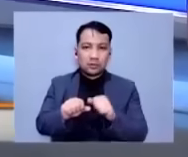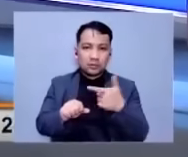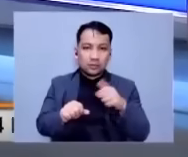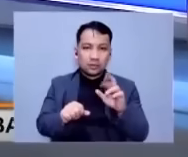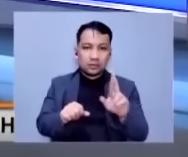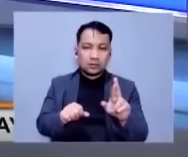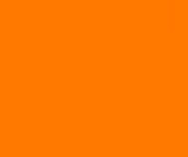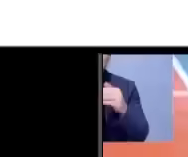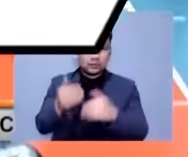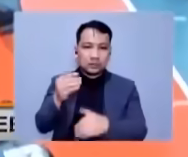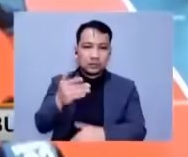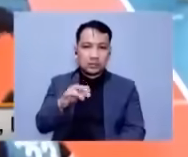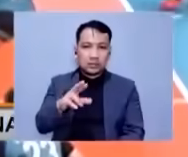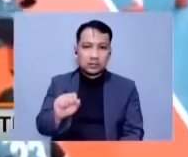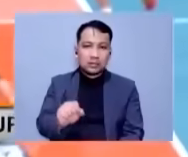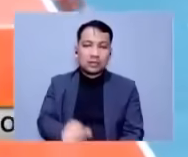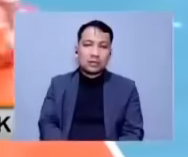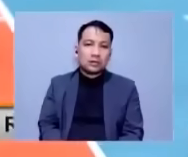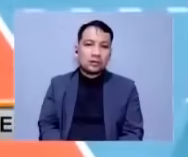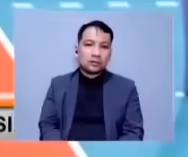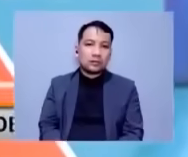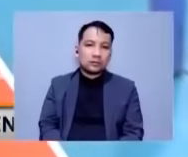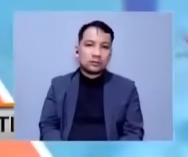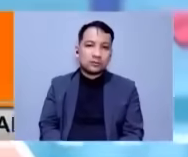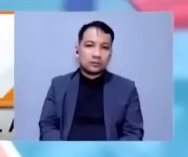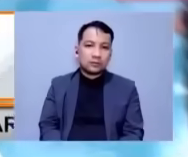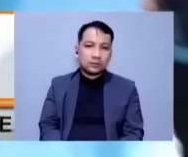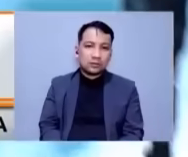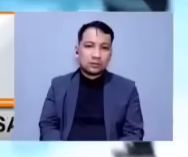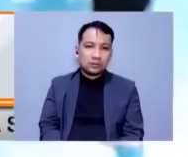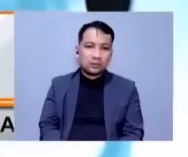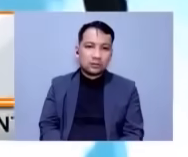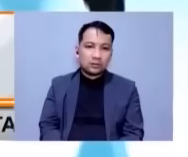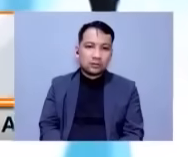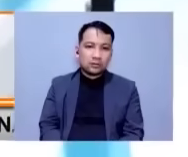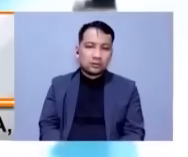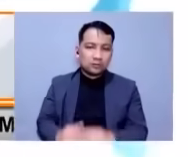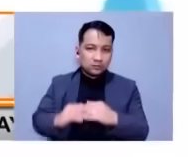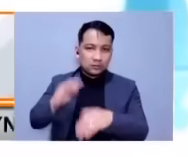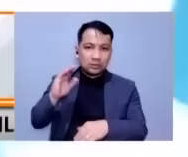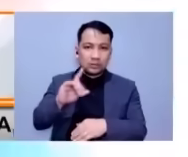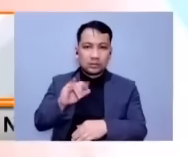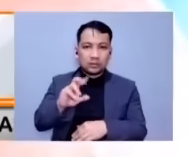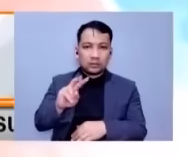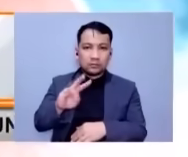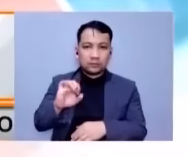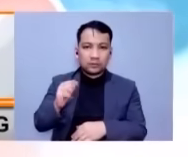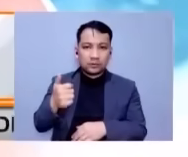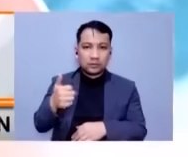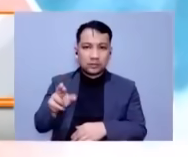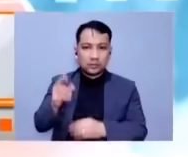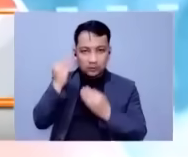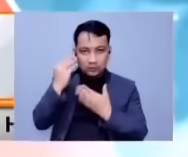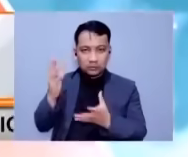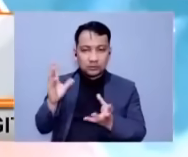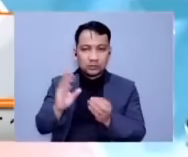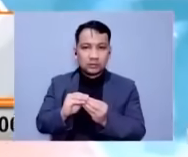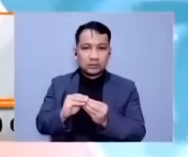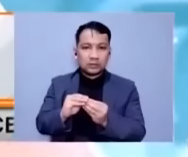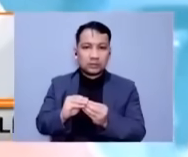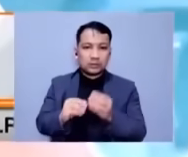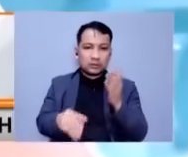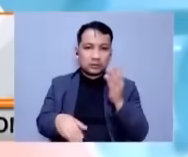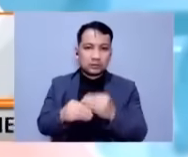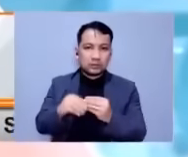High Risers. Bad start para sa crossovers pero biglang dumiin si Alina Bicar para tulungan ang kuponan makuha ang kanilang